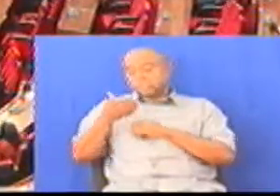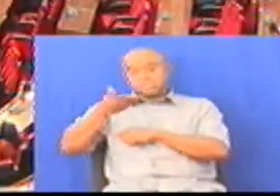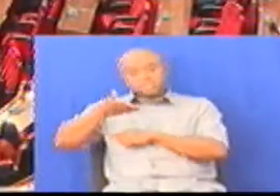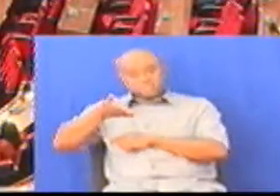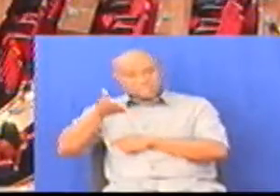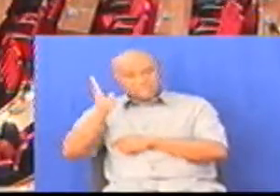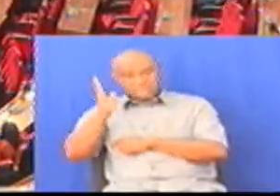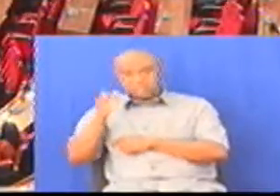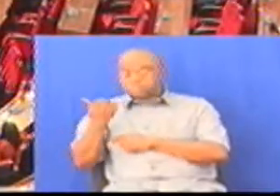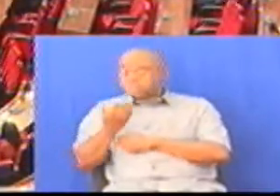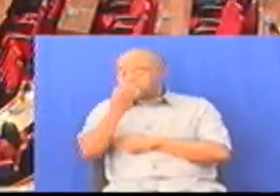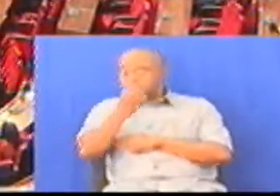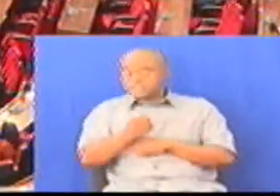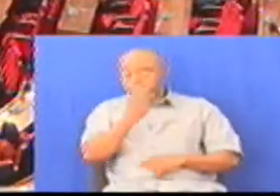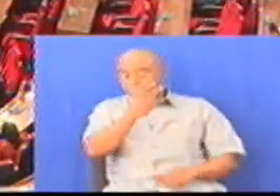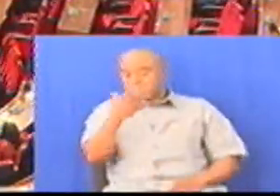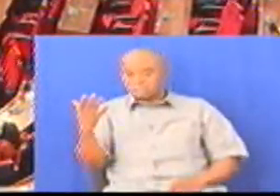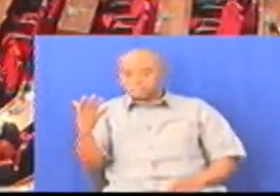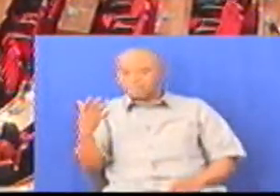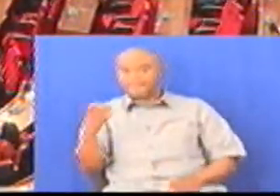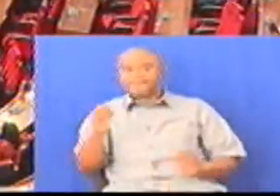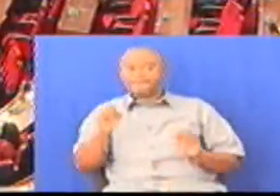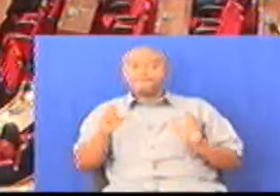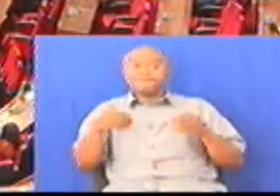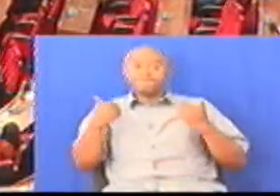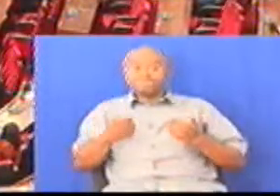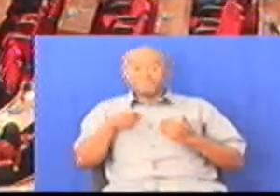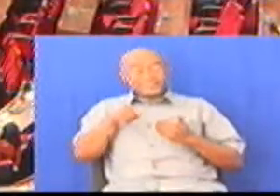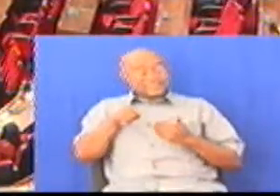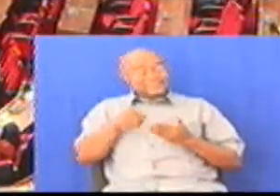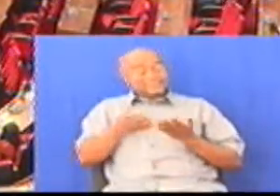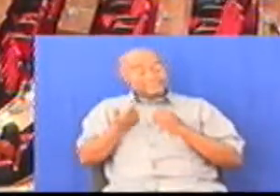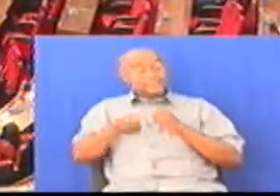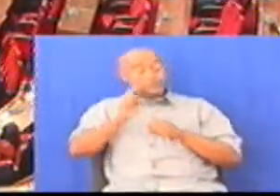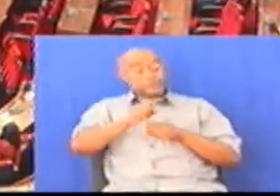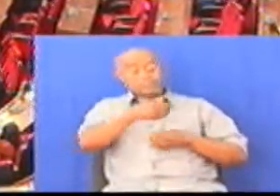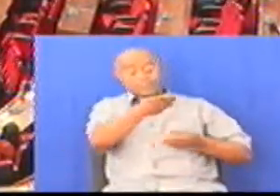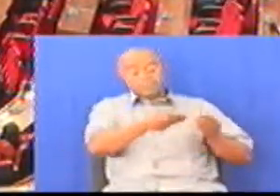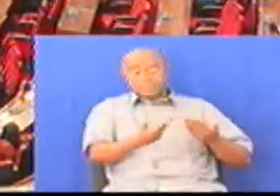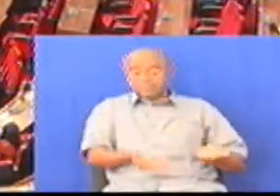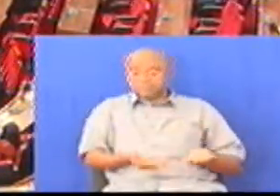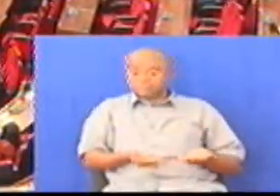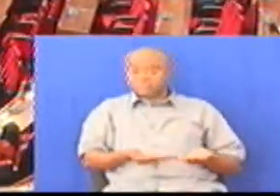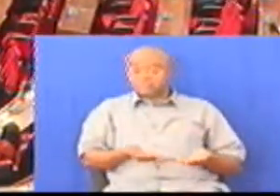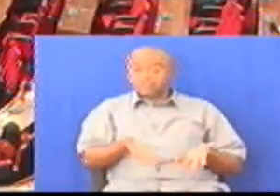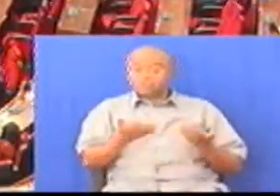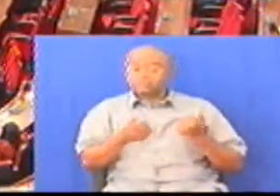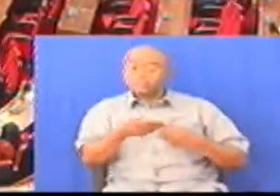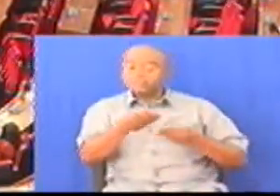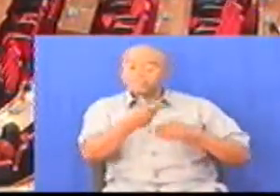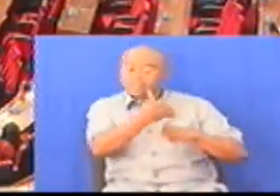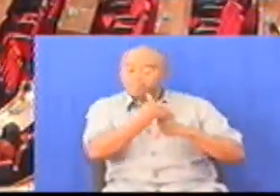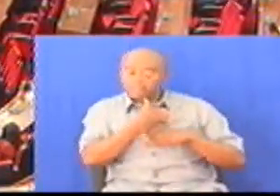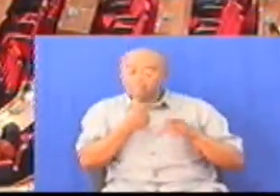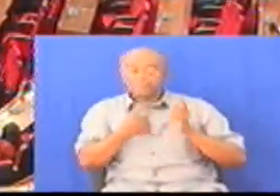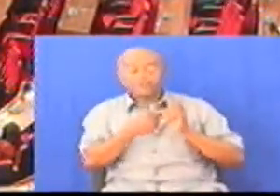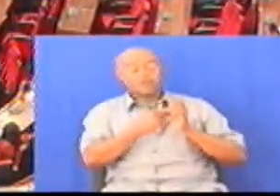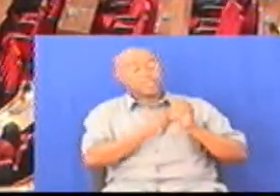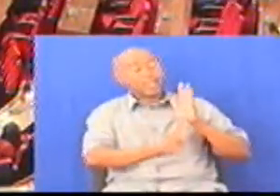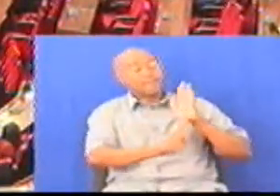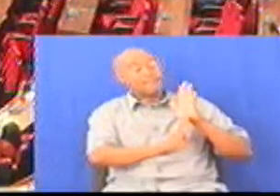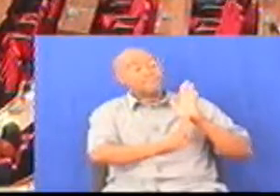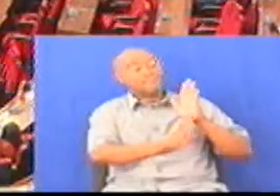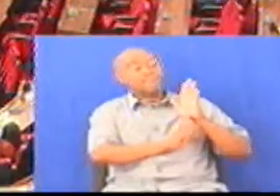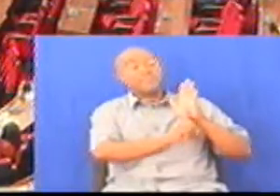au yenye 25%. Sasa hii itaongeza biashara, kwa sababu biashara ya makampuni ya minara ambayo